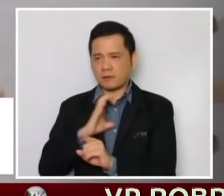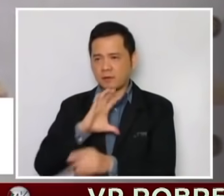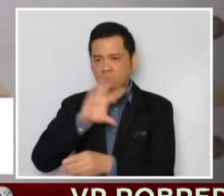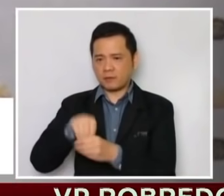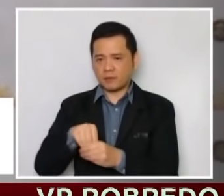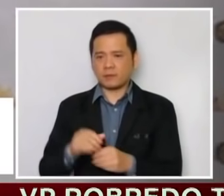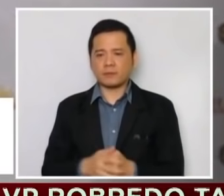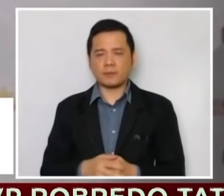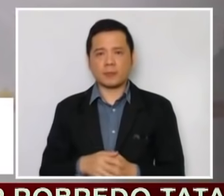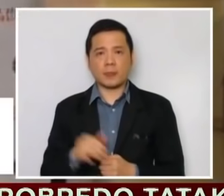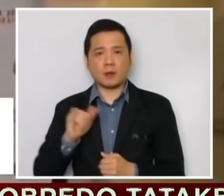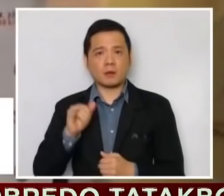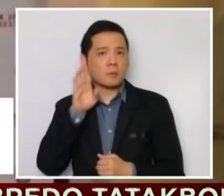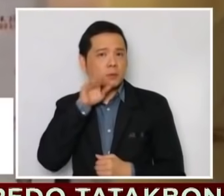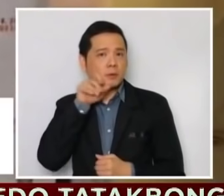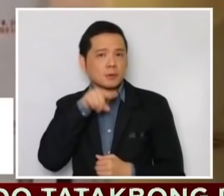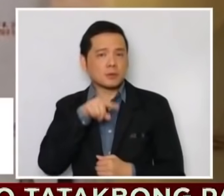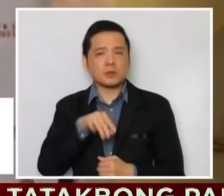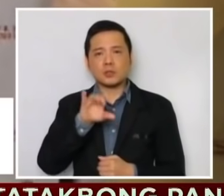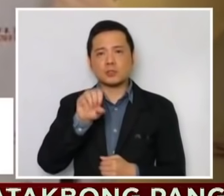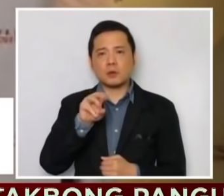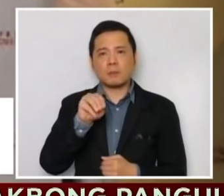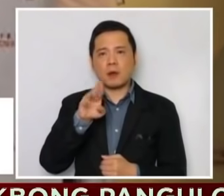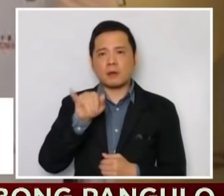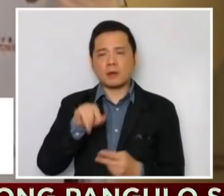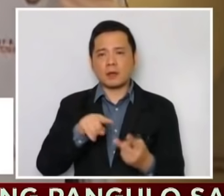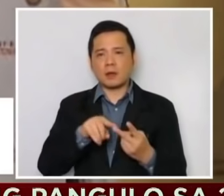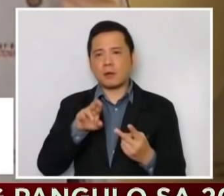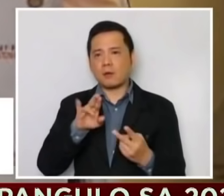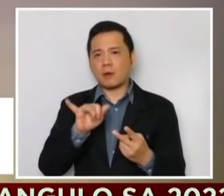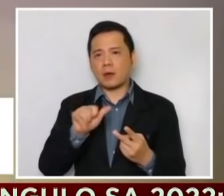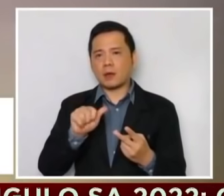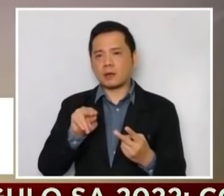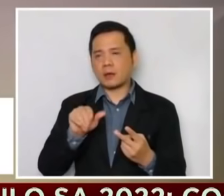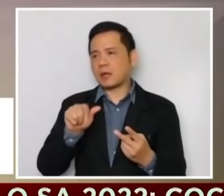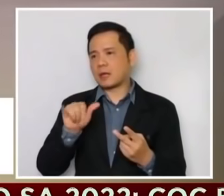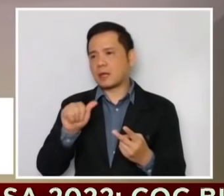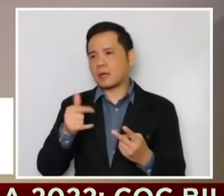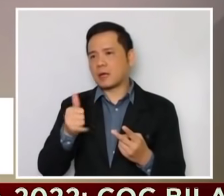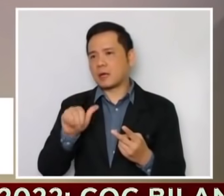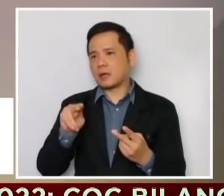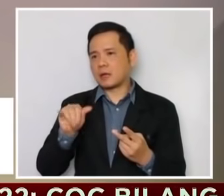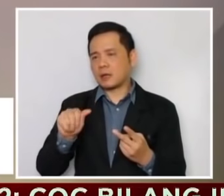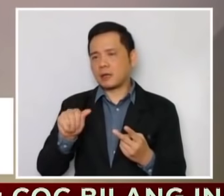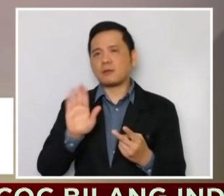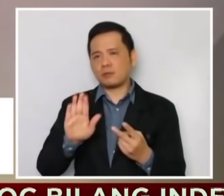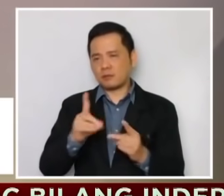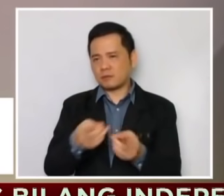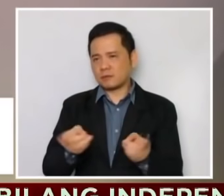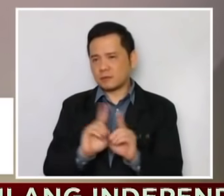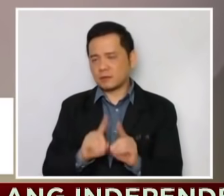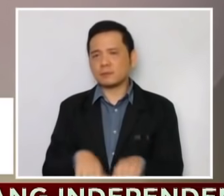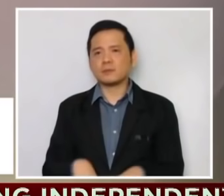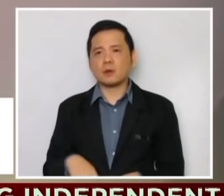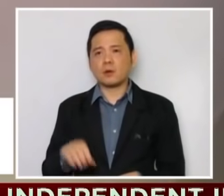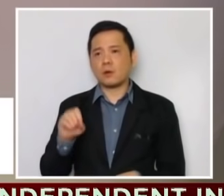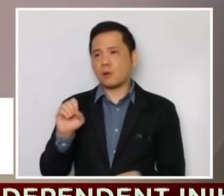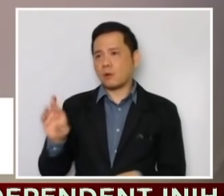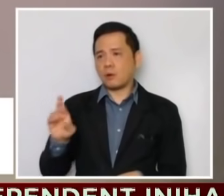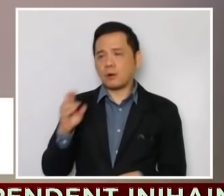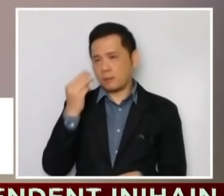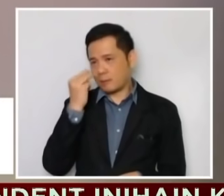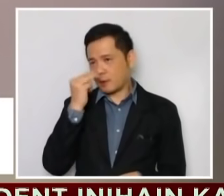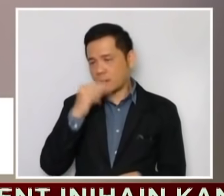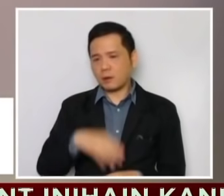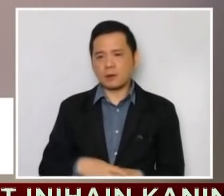councilors din ang magkapatid na sina Jo Marie at Ryan Iliana sa kanilang distrito. Sa Oriental Mindoro, tatakbo muling Bukal ang songwriter ng